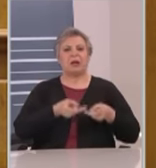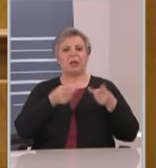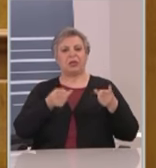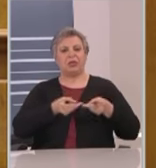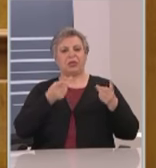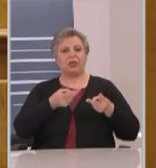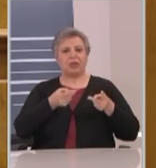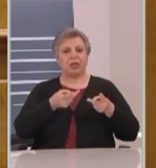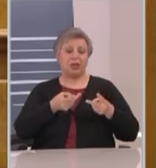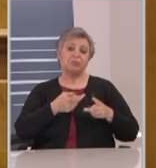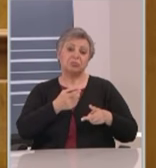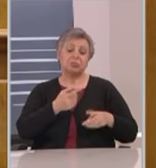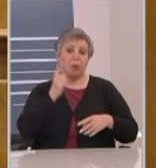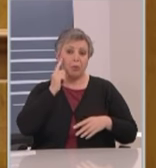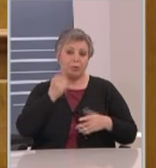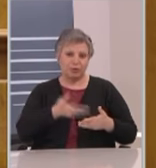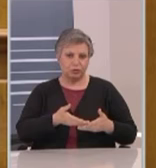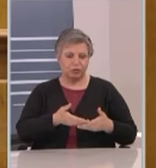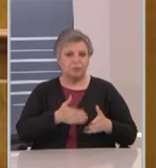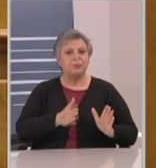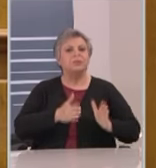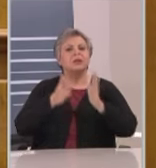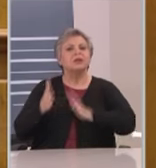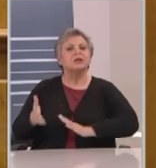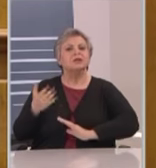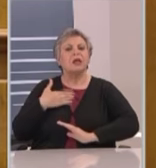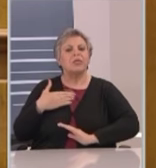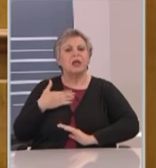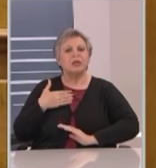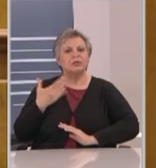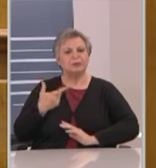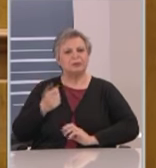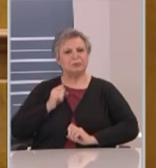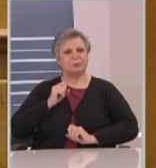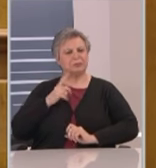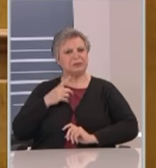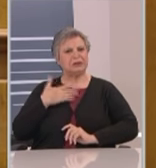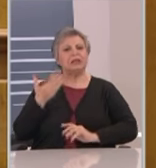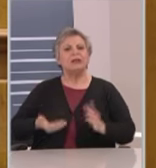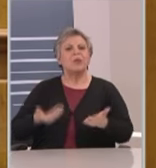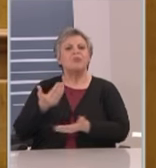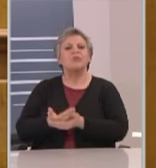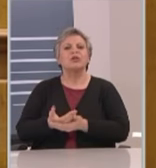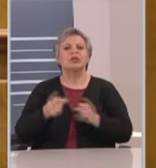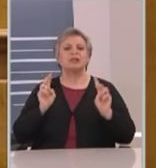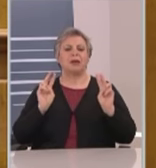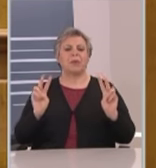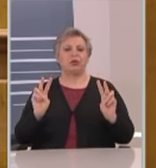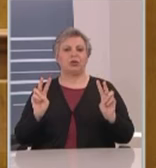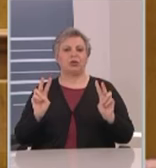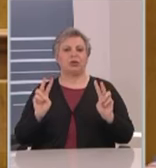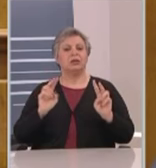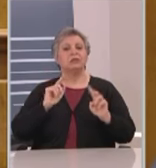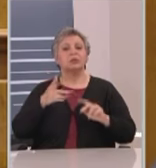άλλη, δεν μπορώ να μην σχολιάσω την πρόταση που κατέθεσε το ΠΑΣΟΚ, στην οποία ζητάει να εξεταστούν τα